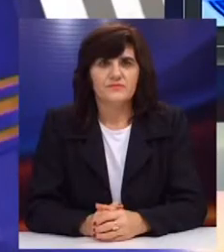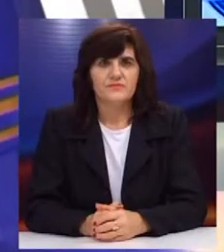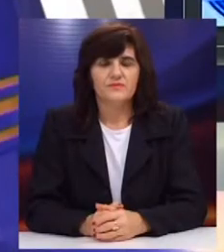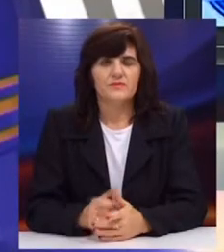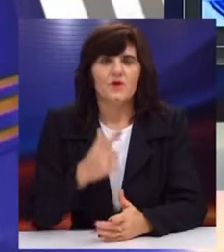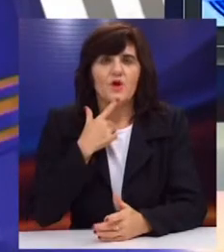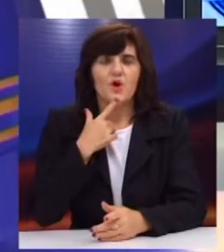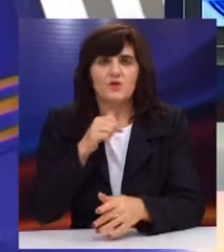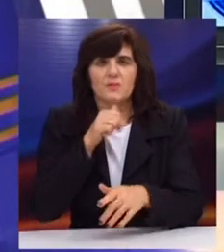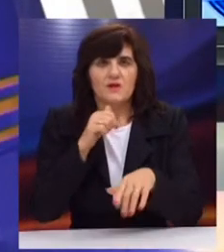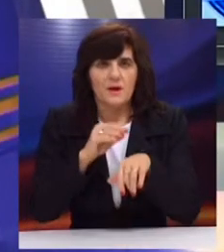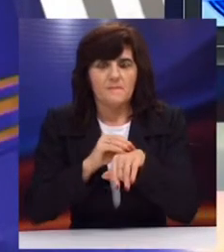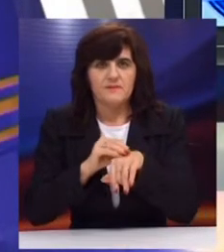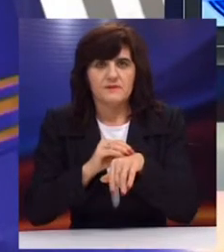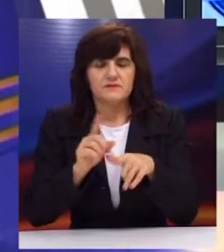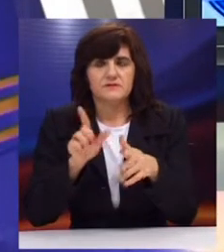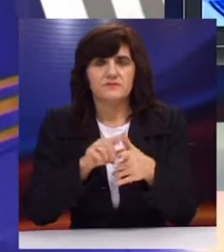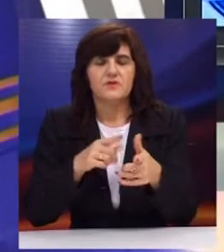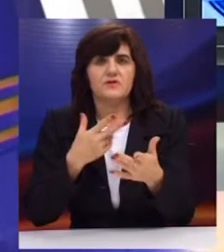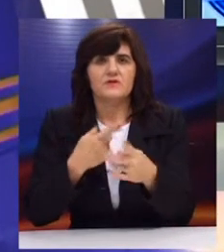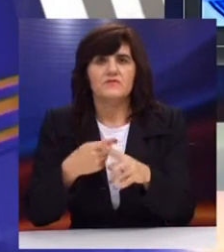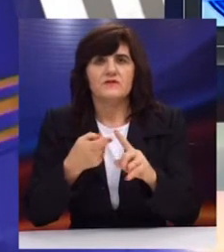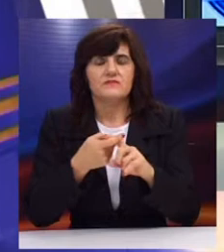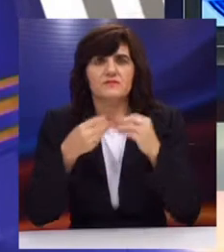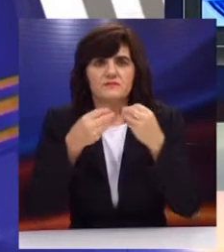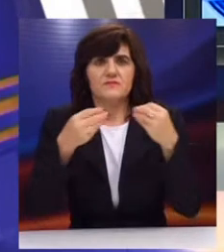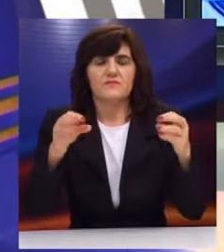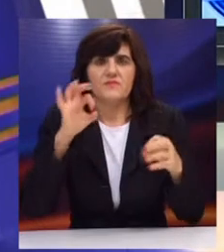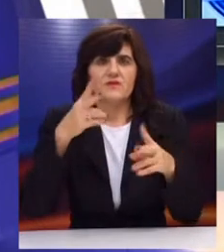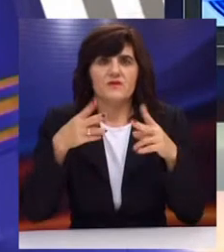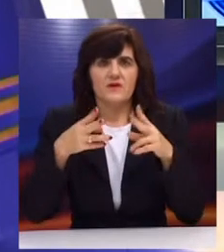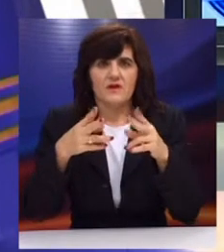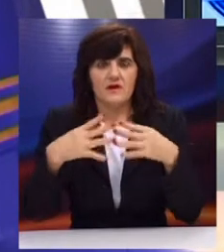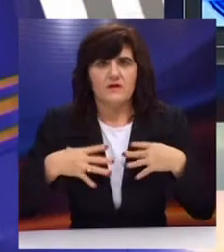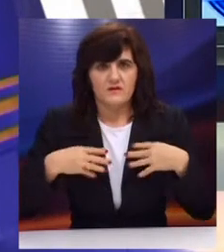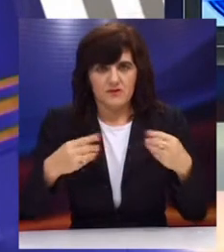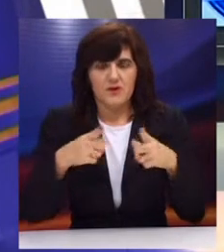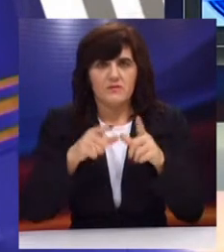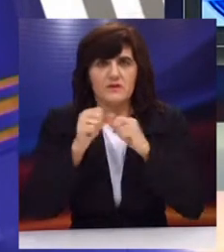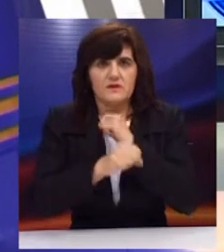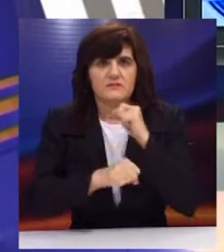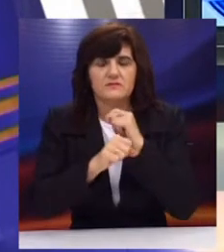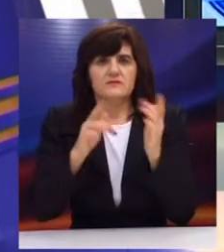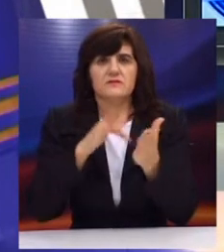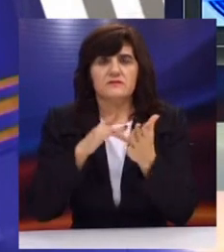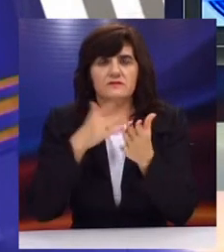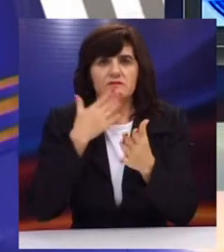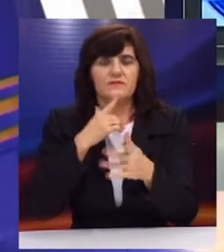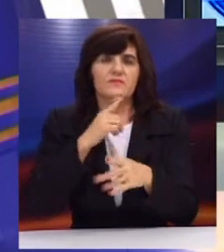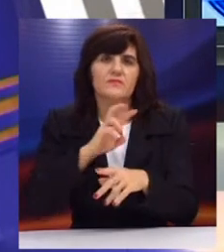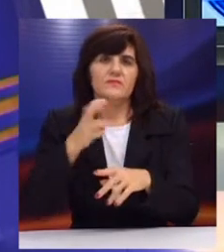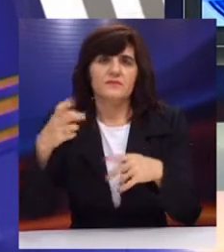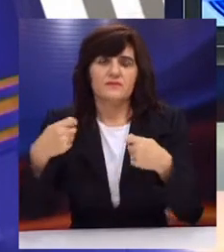Oktobar je mjesec posvećen prevenciji raka dojke, pa će tim povodom veliki broj zdravstvenih ustanova, fakulteta, srednjih škola i različitih